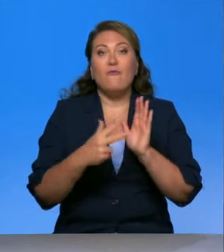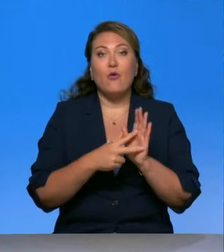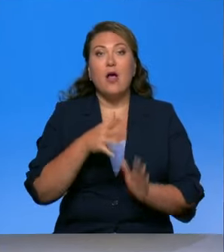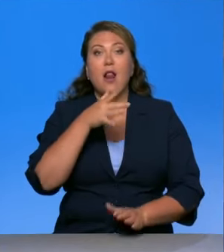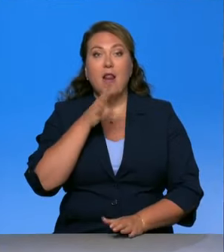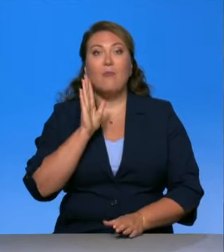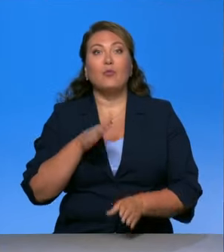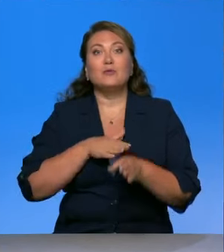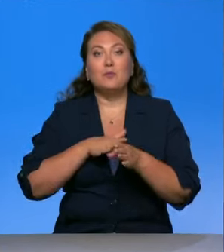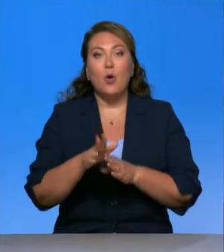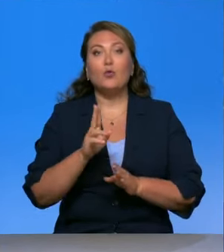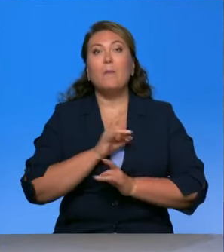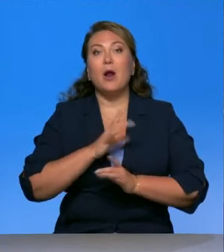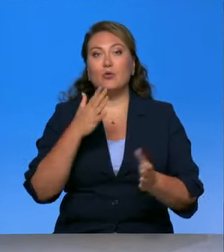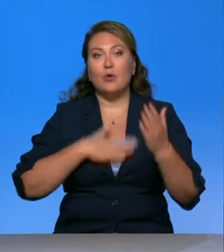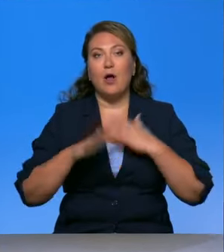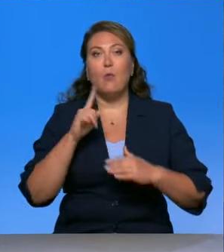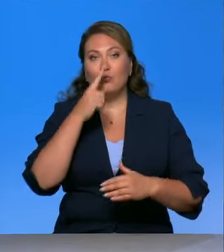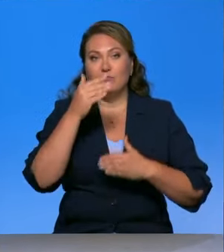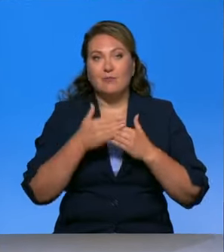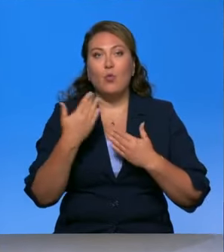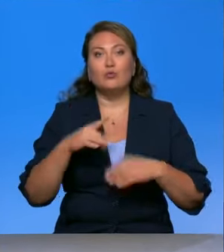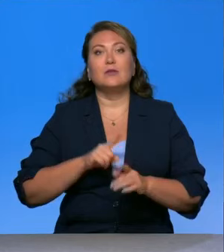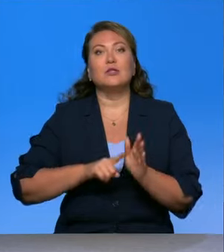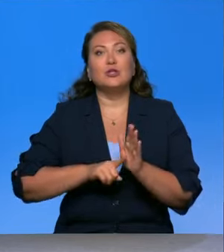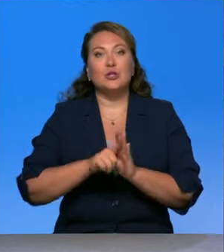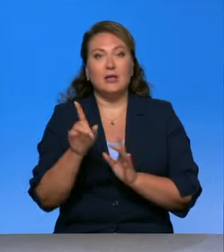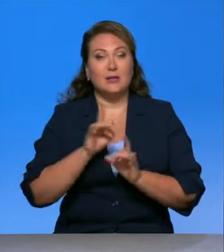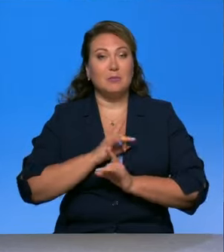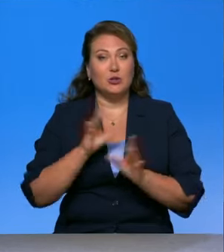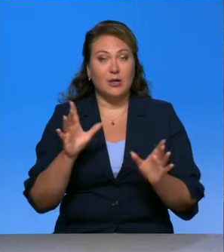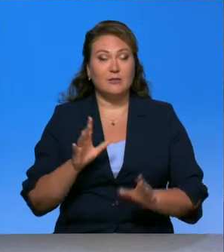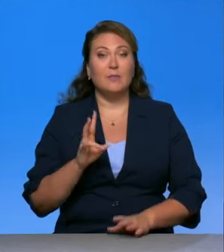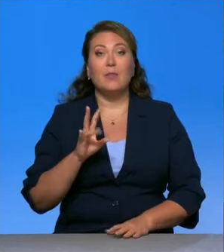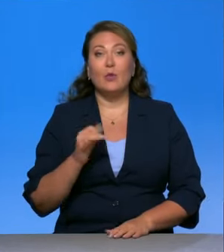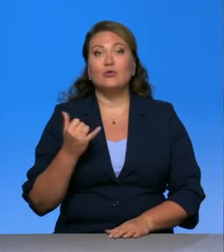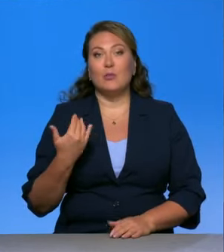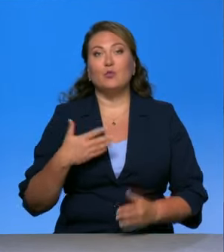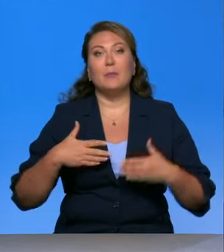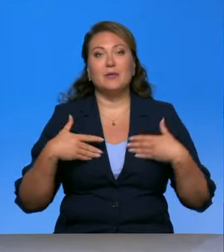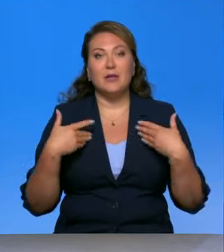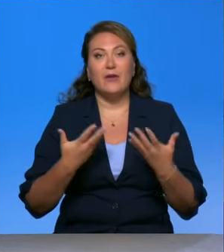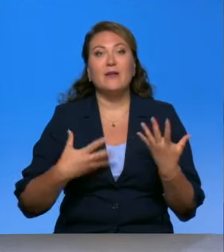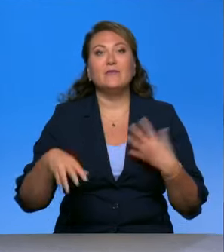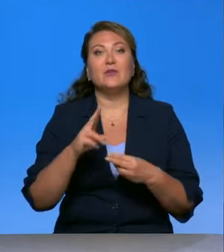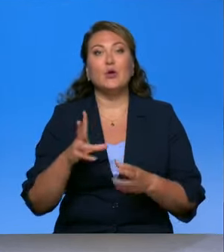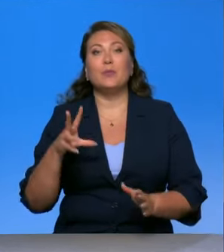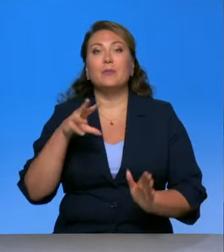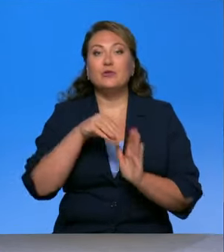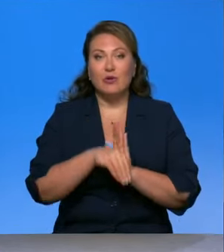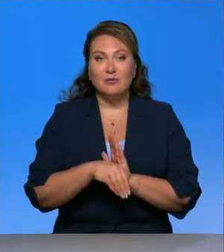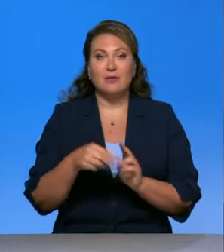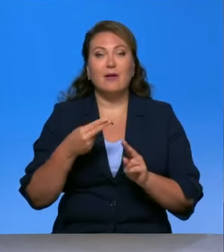кто празднику рад, тот может уже накануне начинать отмечать. Но мы уже сейчас поздравляем всех причастных к